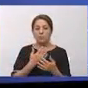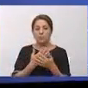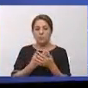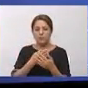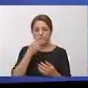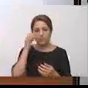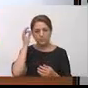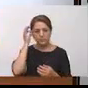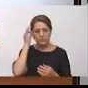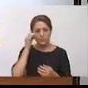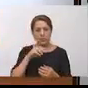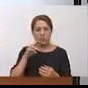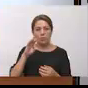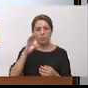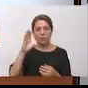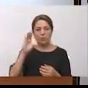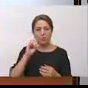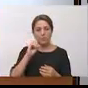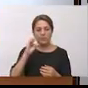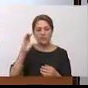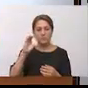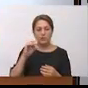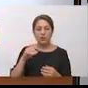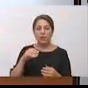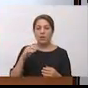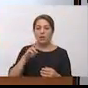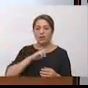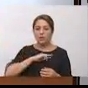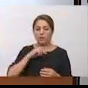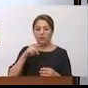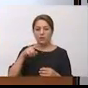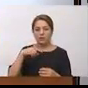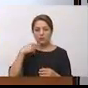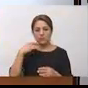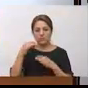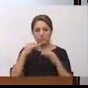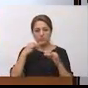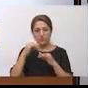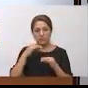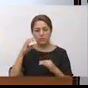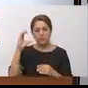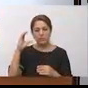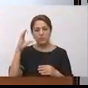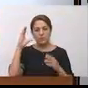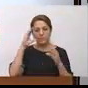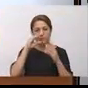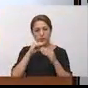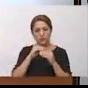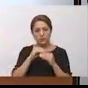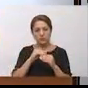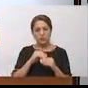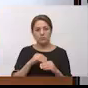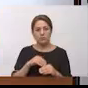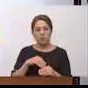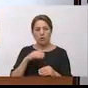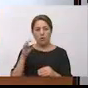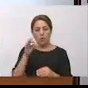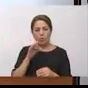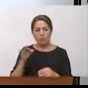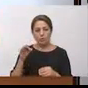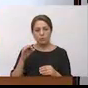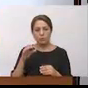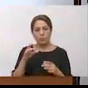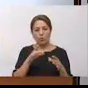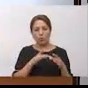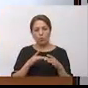Примеры повествовательного предложения. Я разговор веду с вечерним озером. То есть повествуется о том, что кто-то